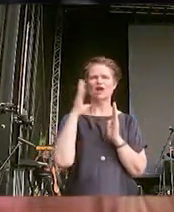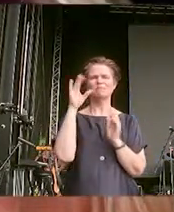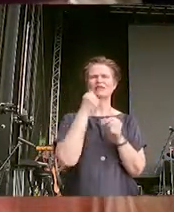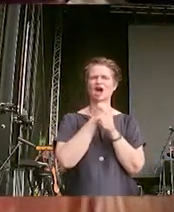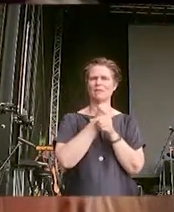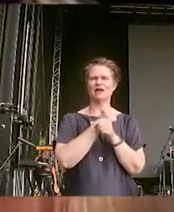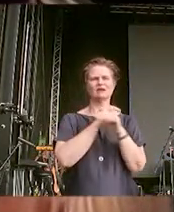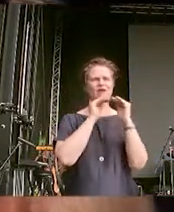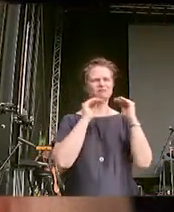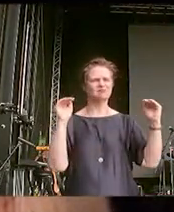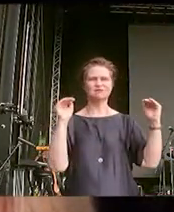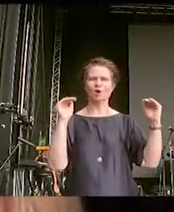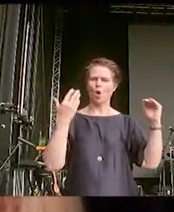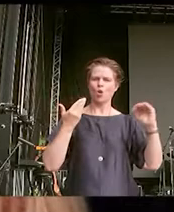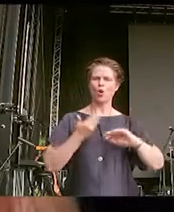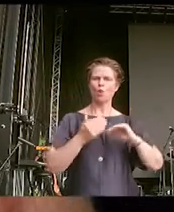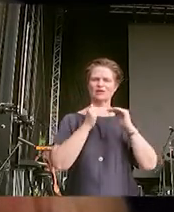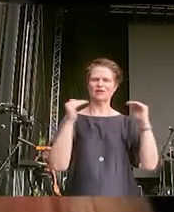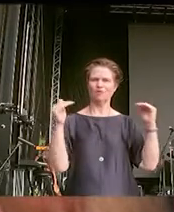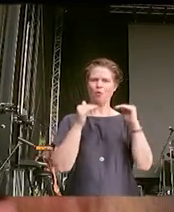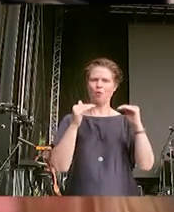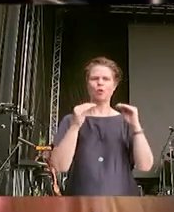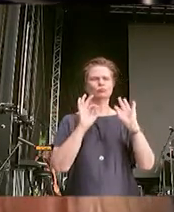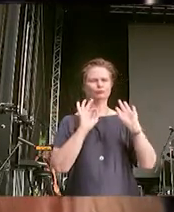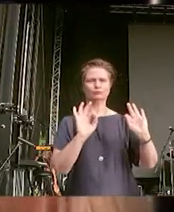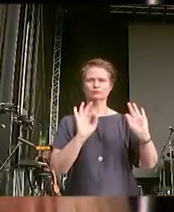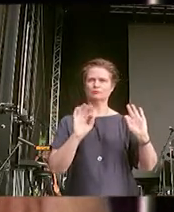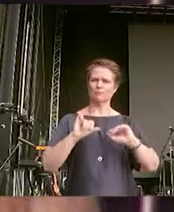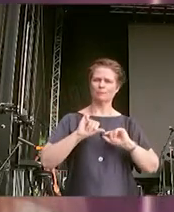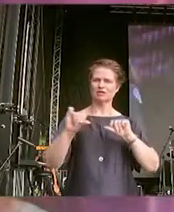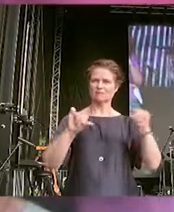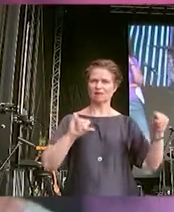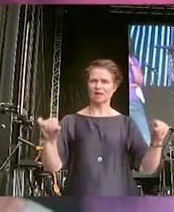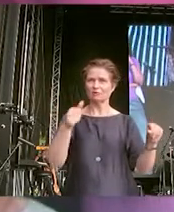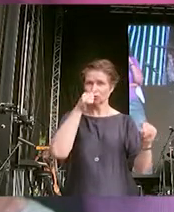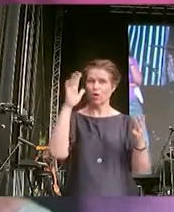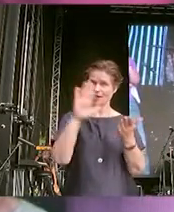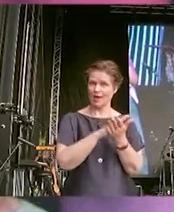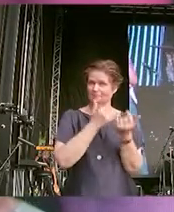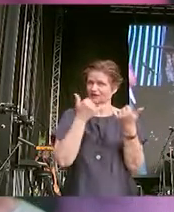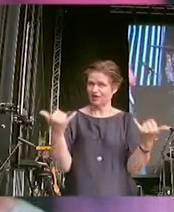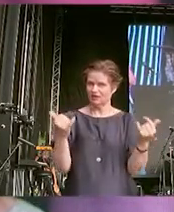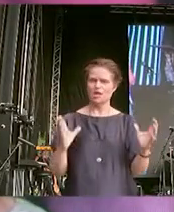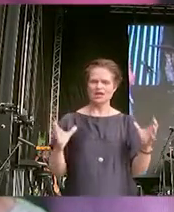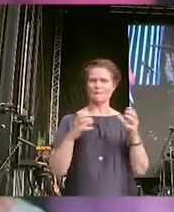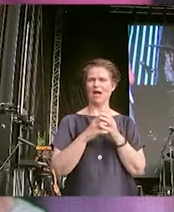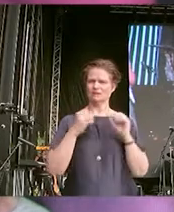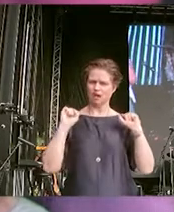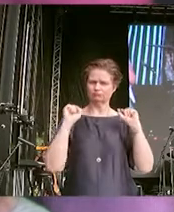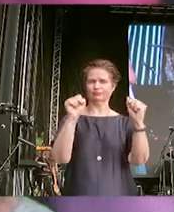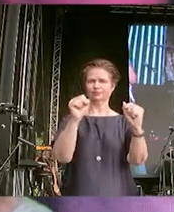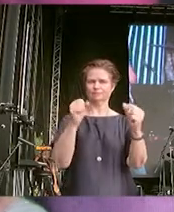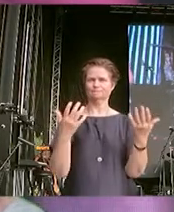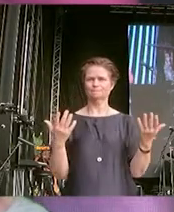gesunden Lohnniveau bezahlt werden. Das alles ist uns nur durch unsere gemeinsame Aktion möglich